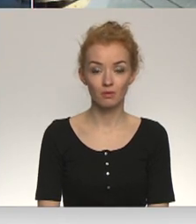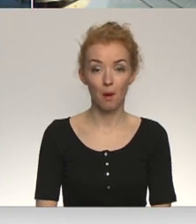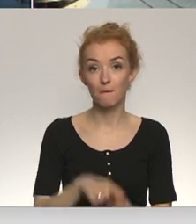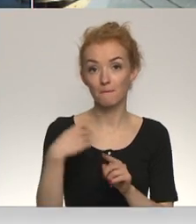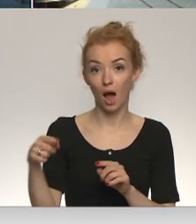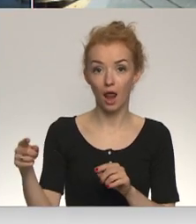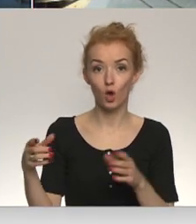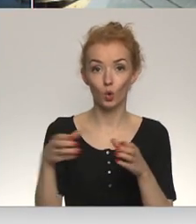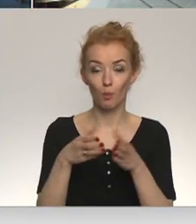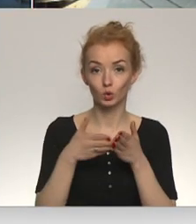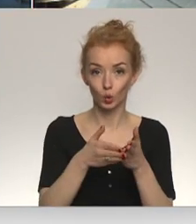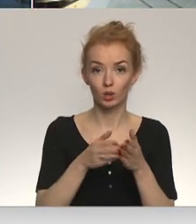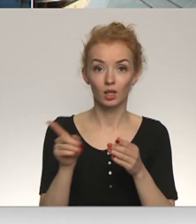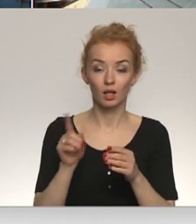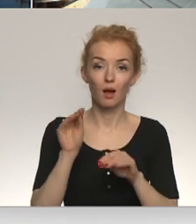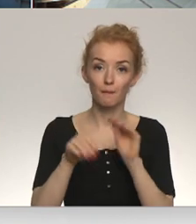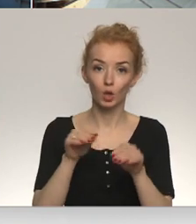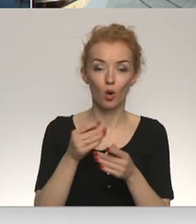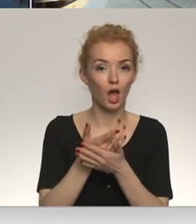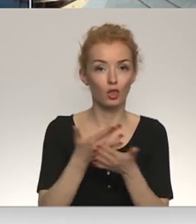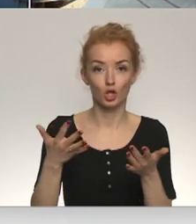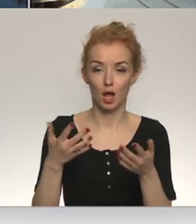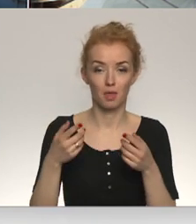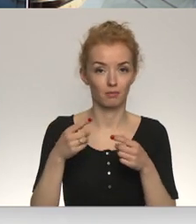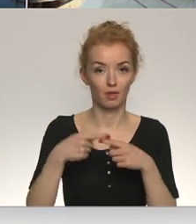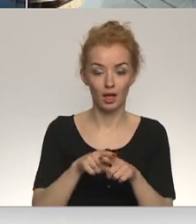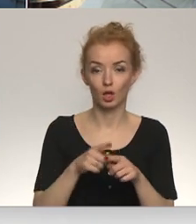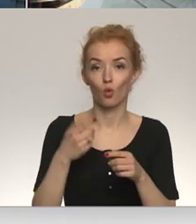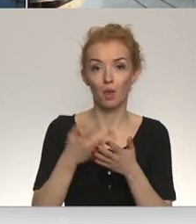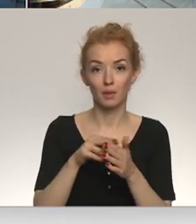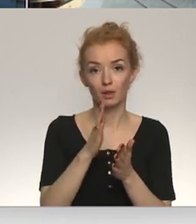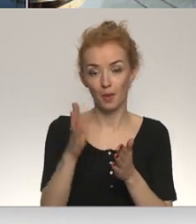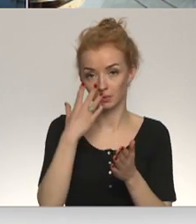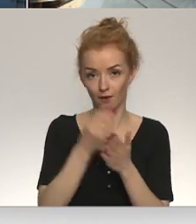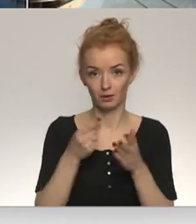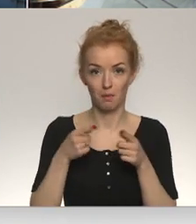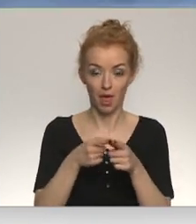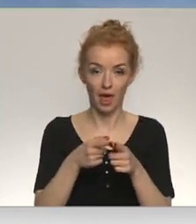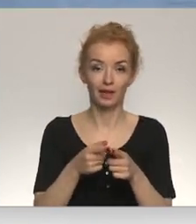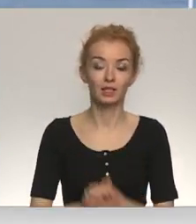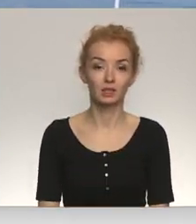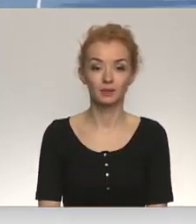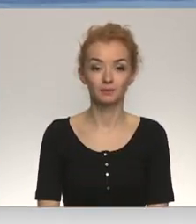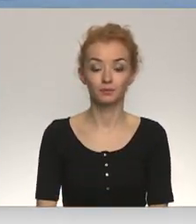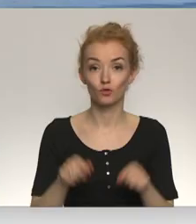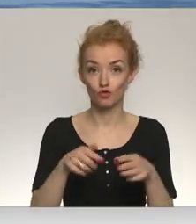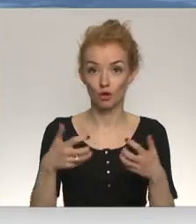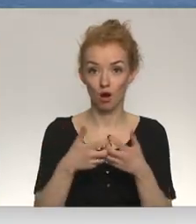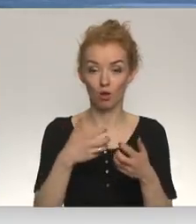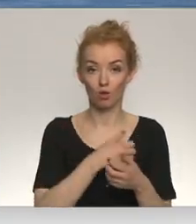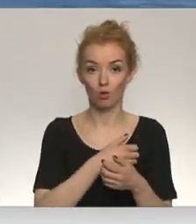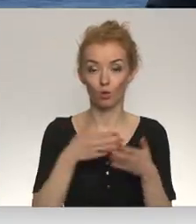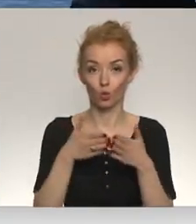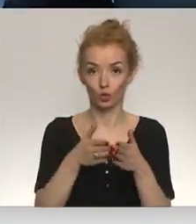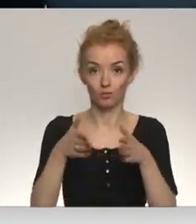Pārējie grupas kuģi ir aprīkoti dažādu uzdevumu izpildēji, tāpēc ar visu, ko satiekam, varam tikt galā. Šie karkuģi Rīgas ostā paliks